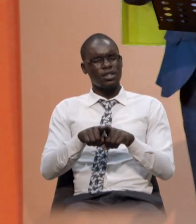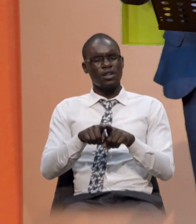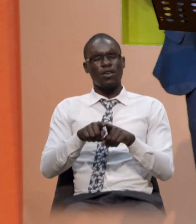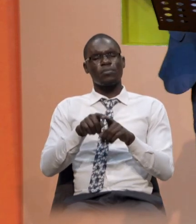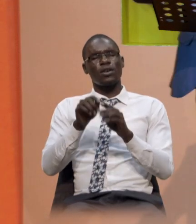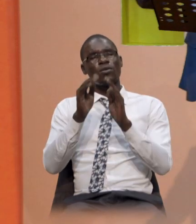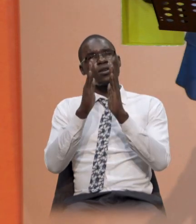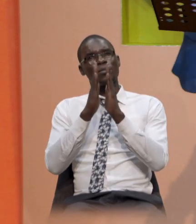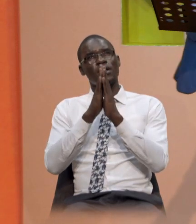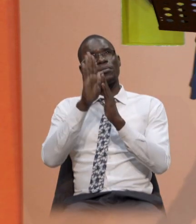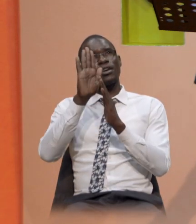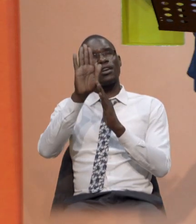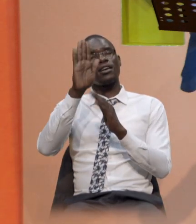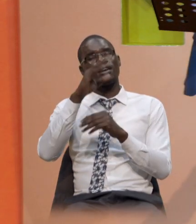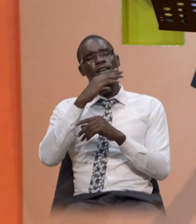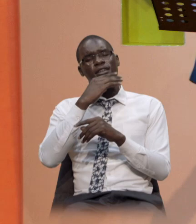chuki amba kwa